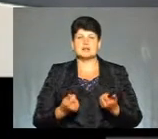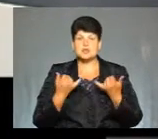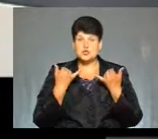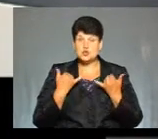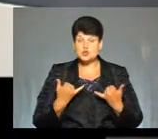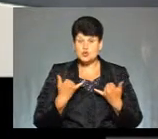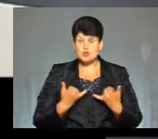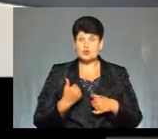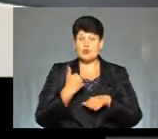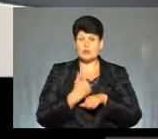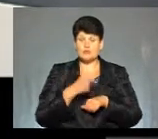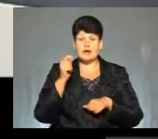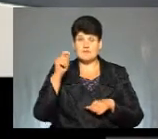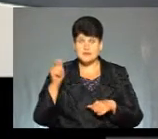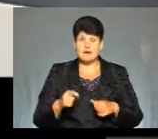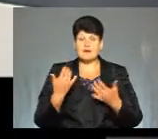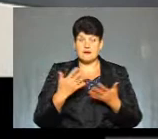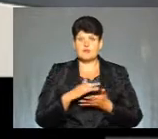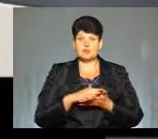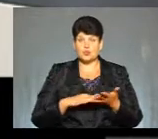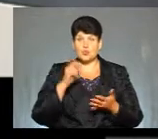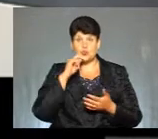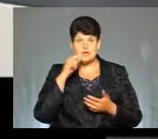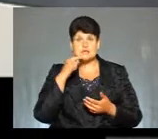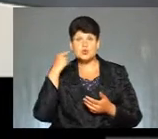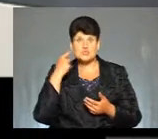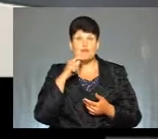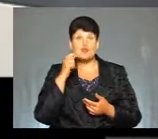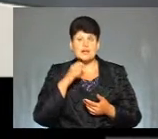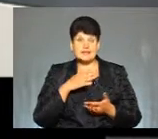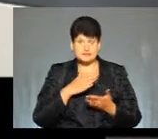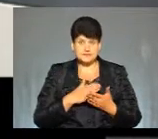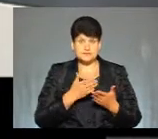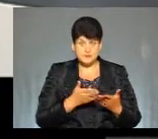основна війна, яка триває російсько-українська в Україні, вона,